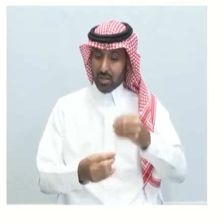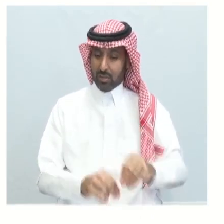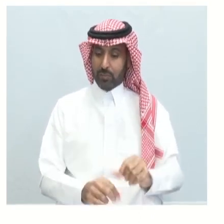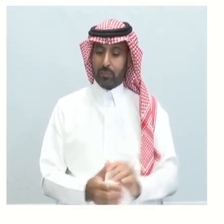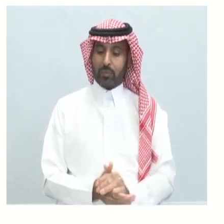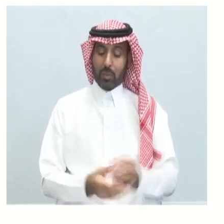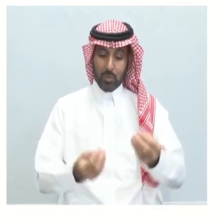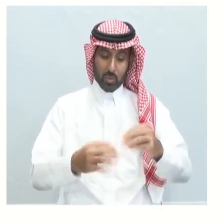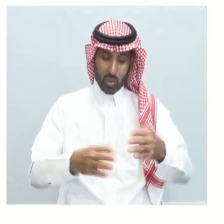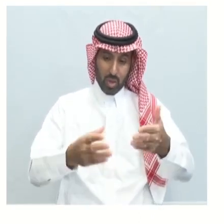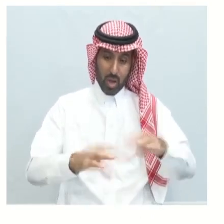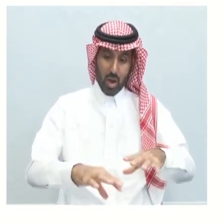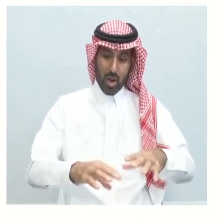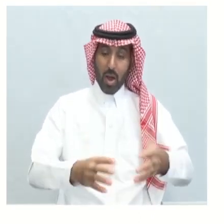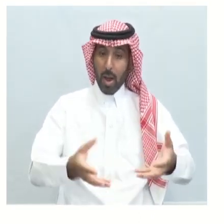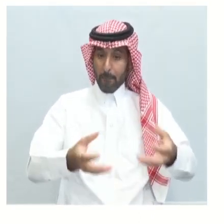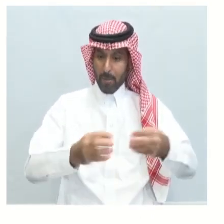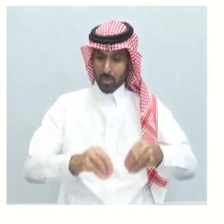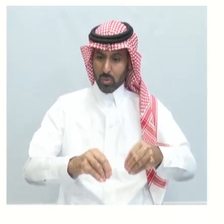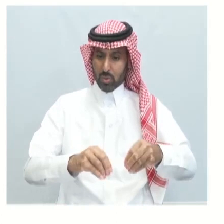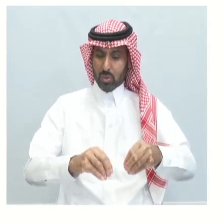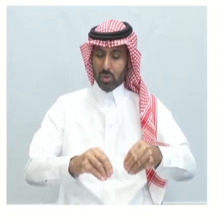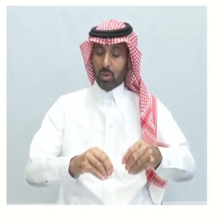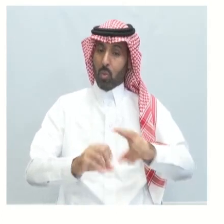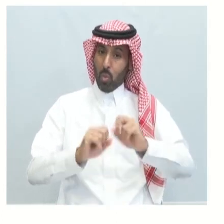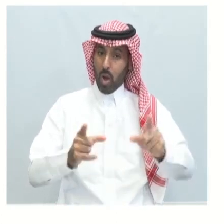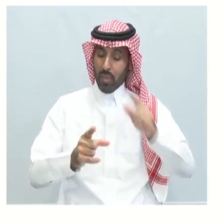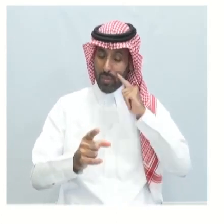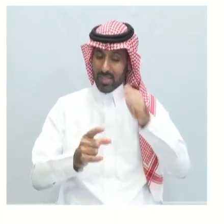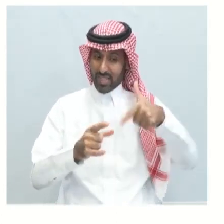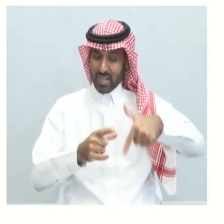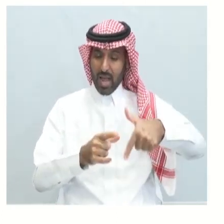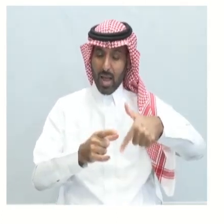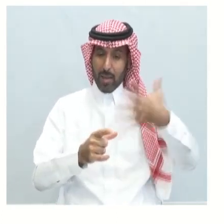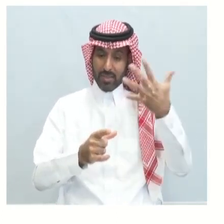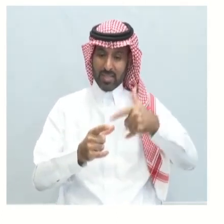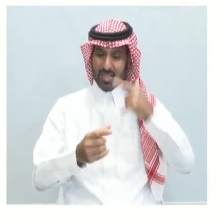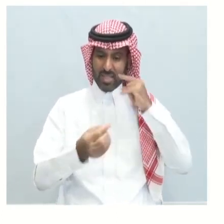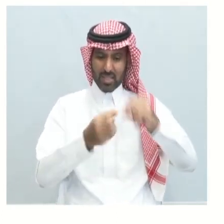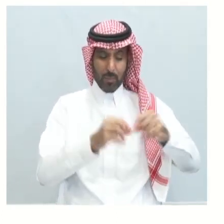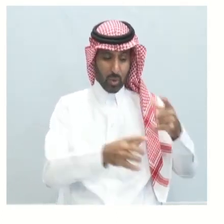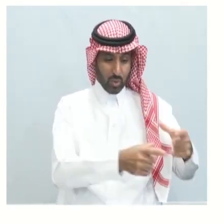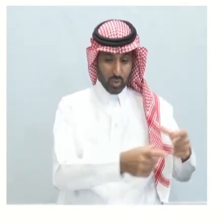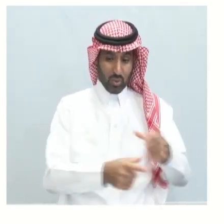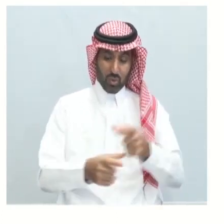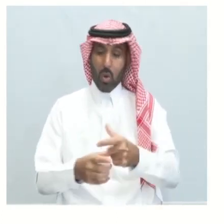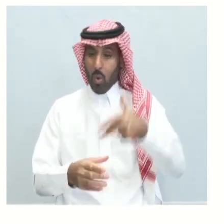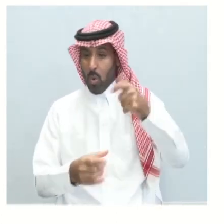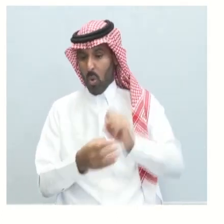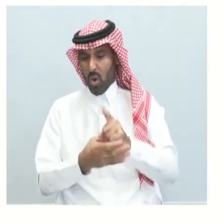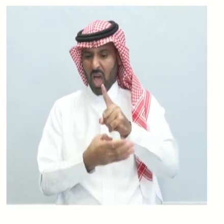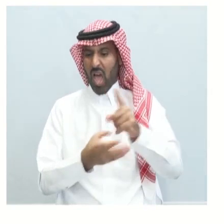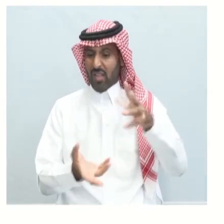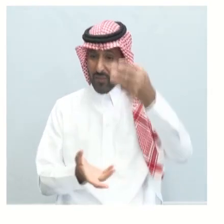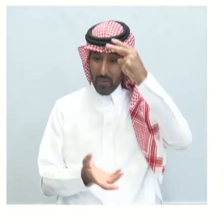المطموره كما هو واضح معنا في الشكل 5 س تجمعات حقول النفط والغاز في